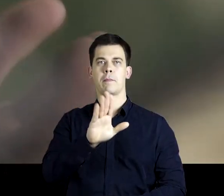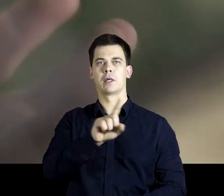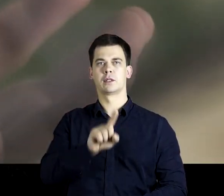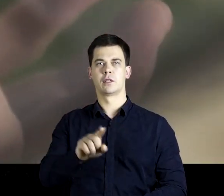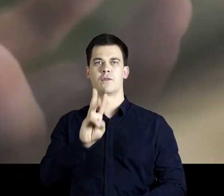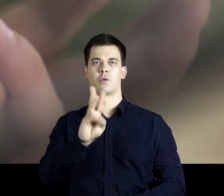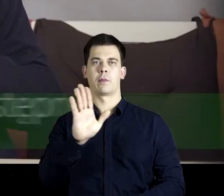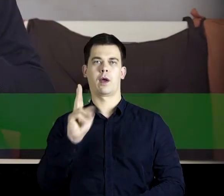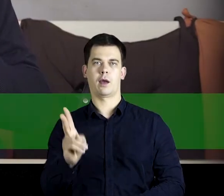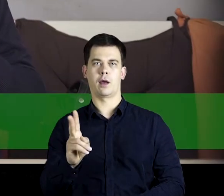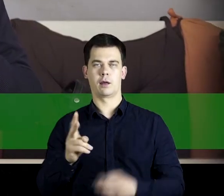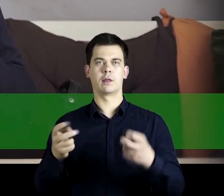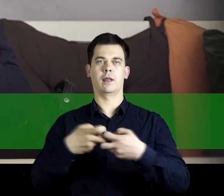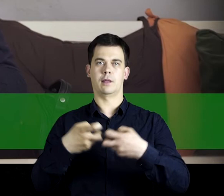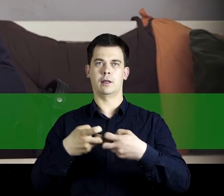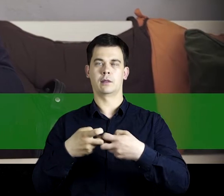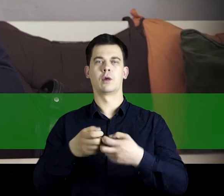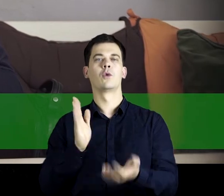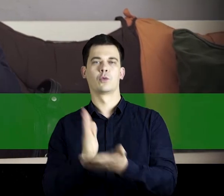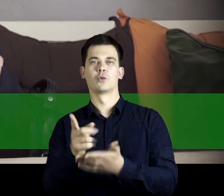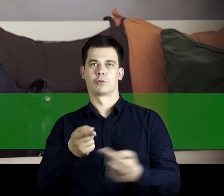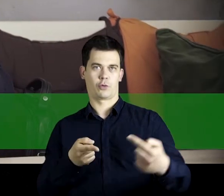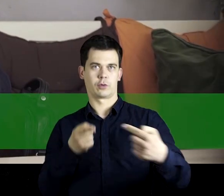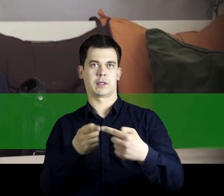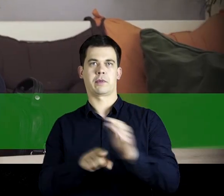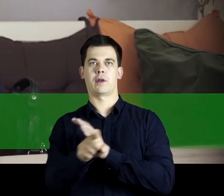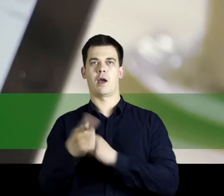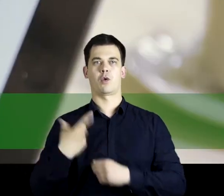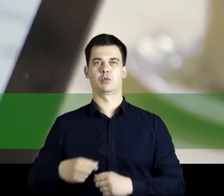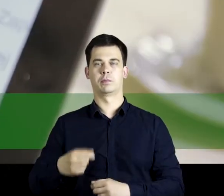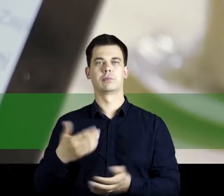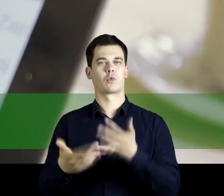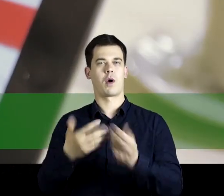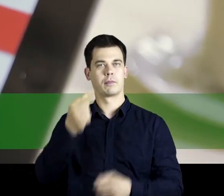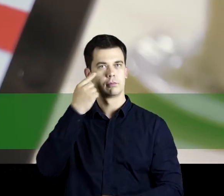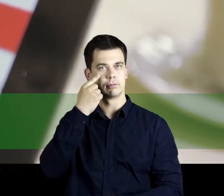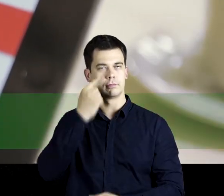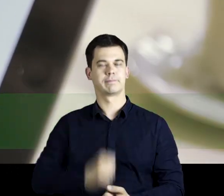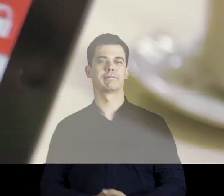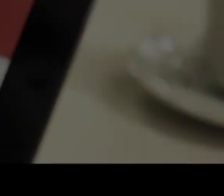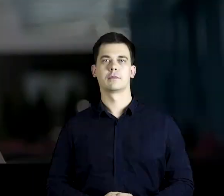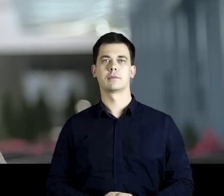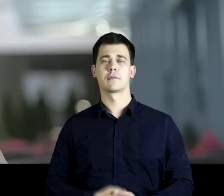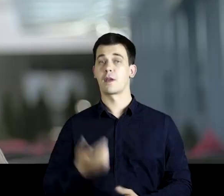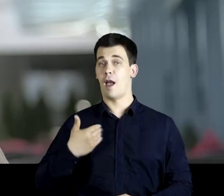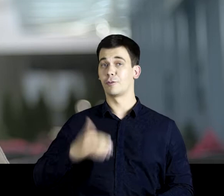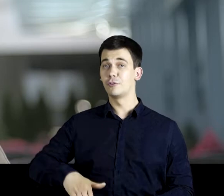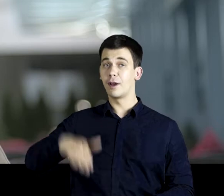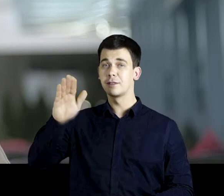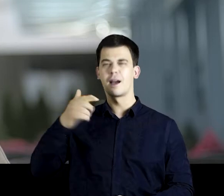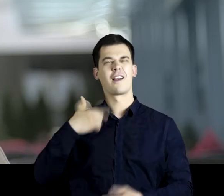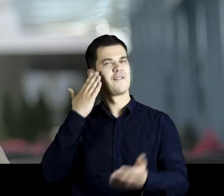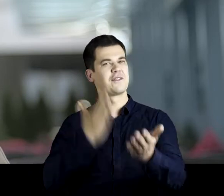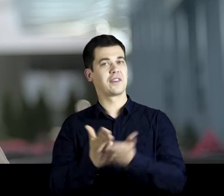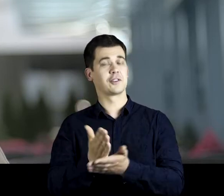Serwis BZWBK24 Internet dopasowuje się do potrzeb ludzi z dysfunkcją wzroku. Jolanta Kramarz, Fundacja Wismajor.